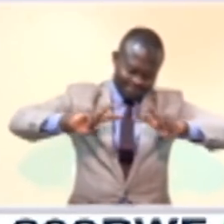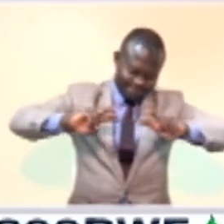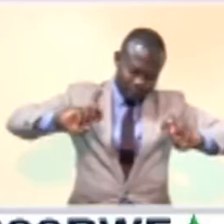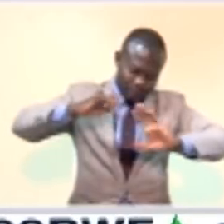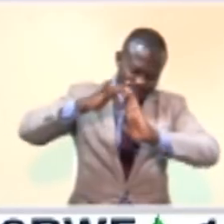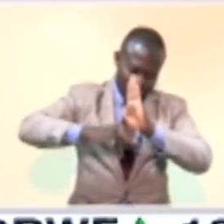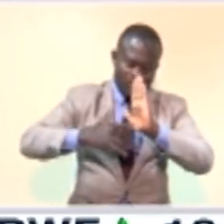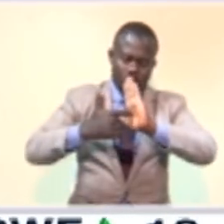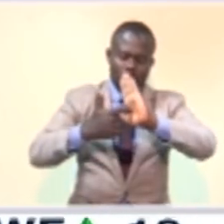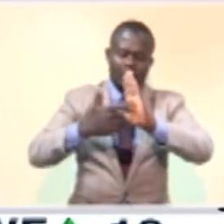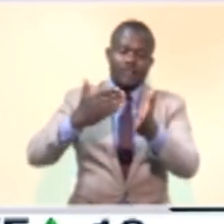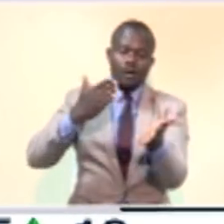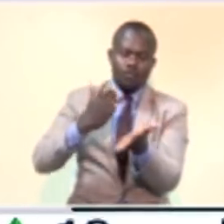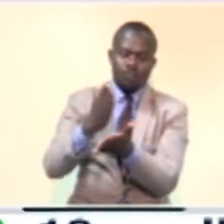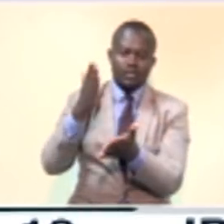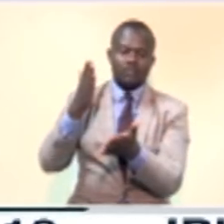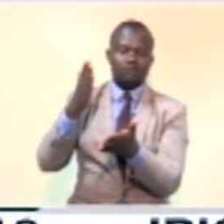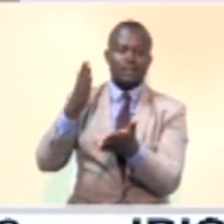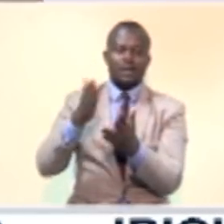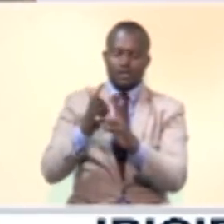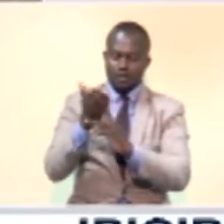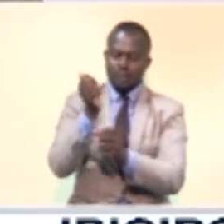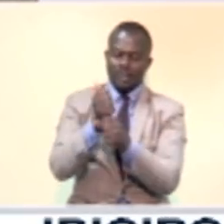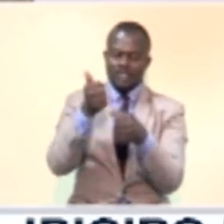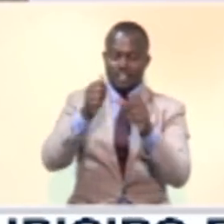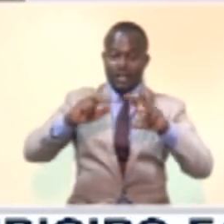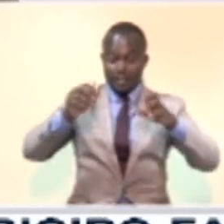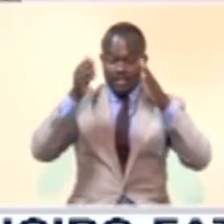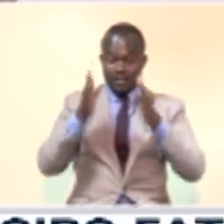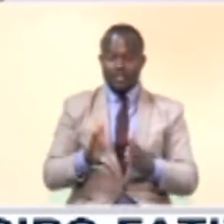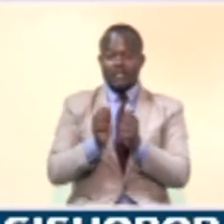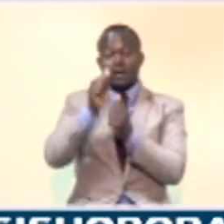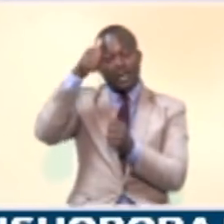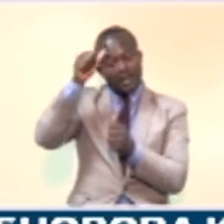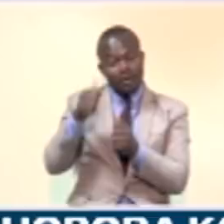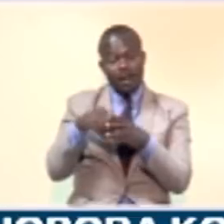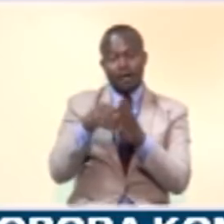kugaragaza ukuri binyuze mu murimo unoze w'abashakashatsi n'abahanga mu